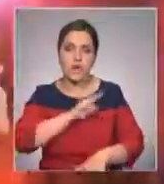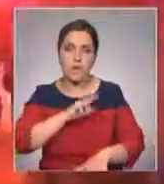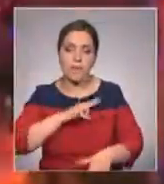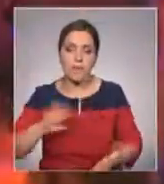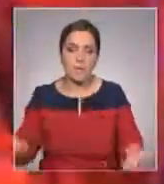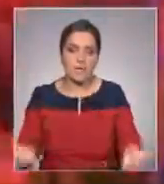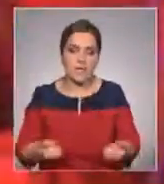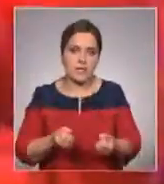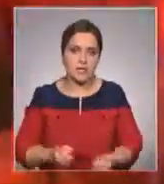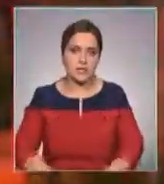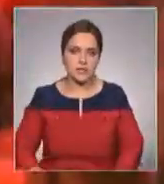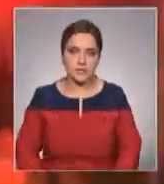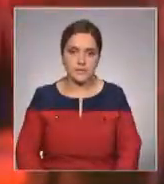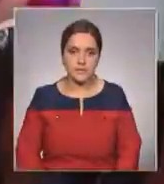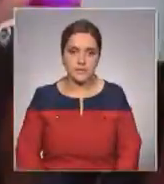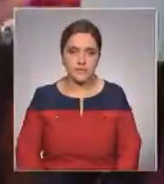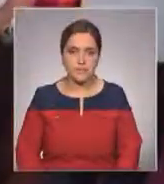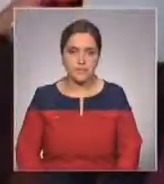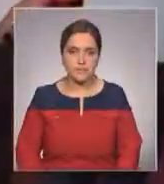спасатели.